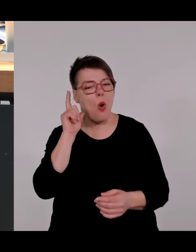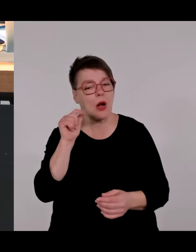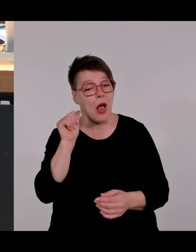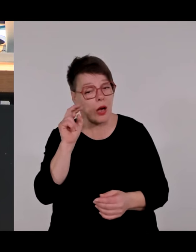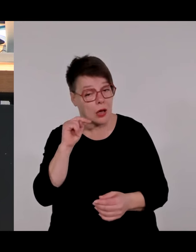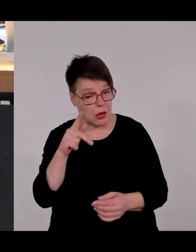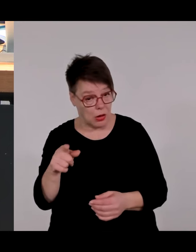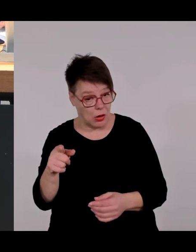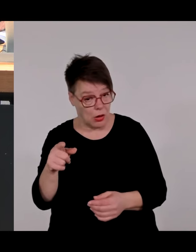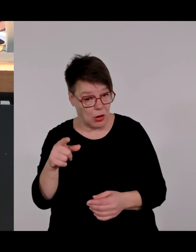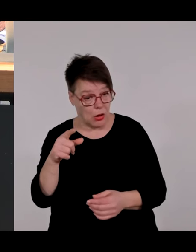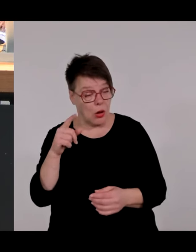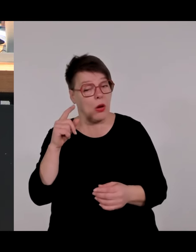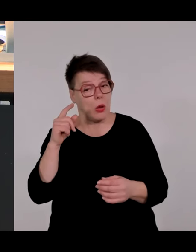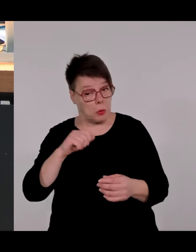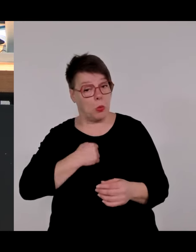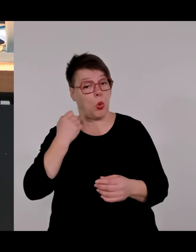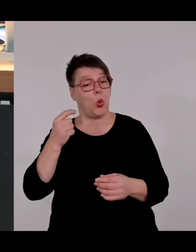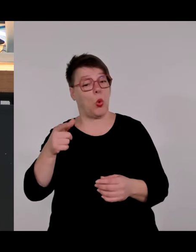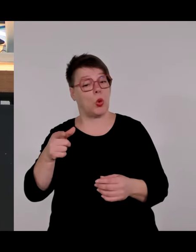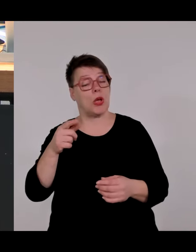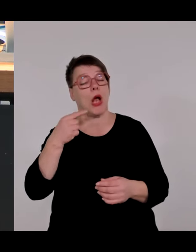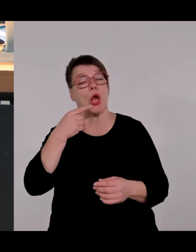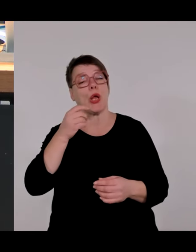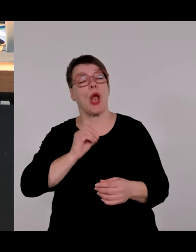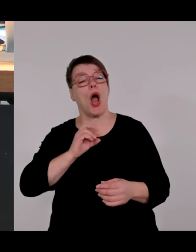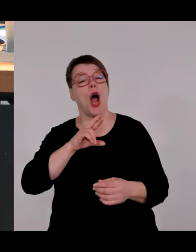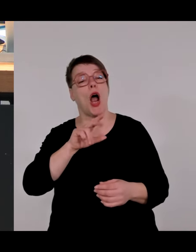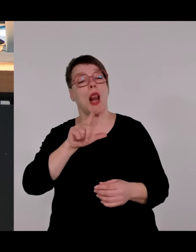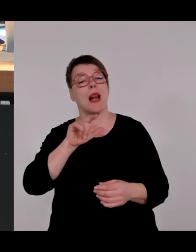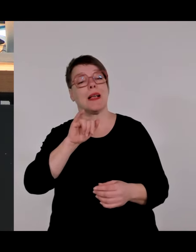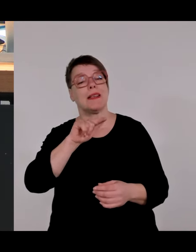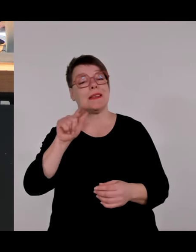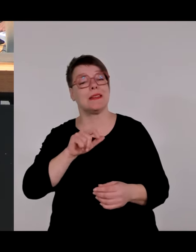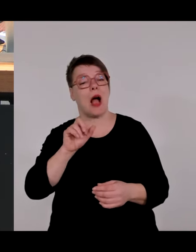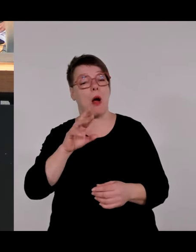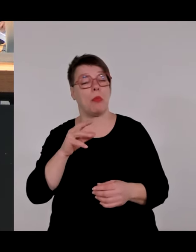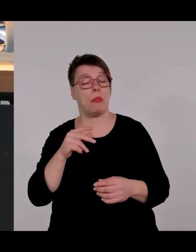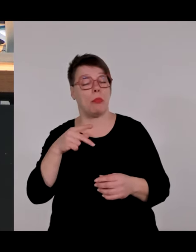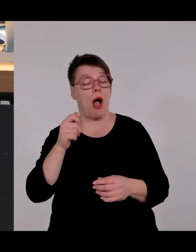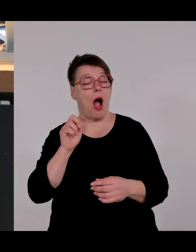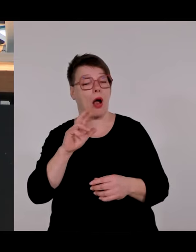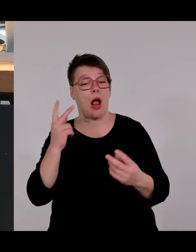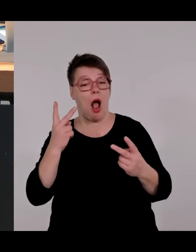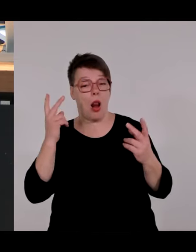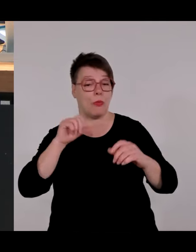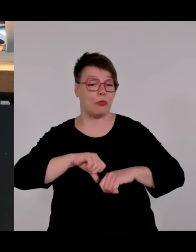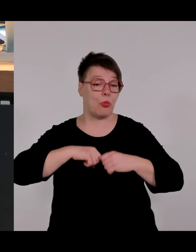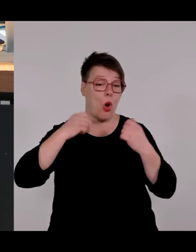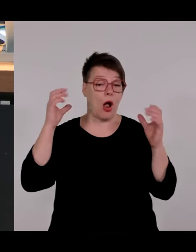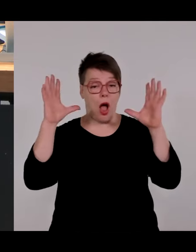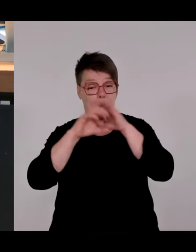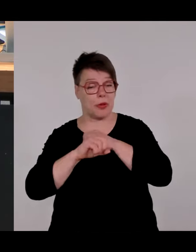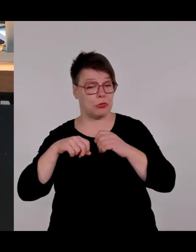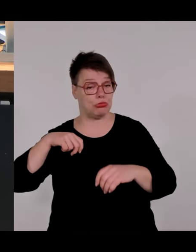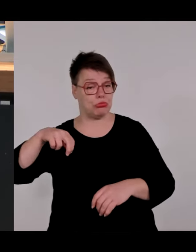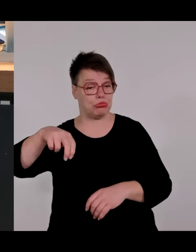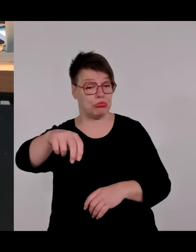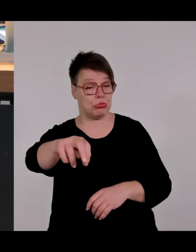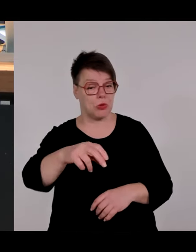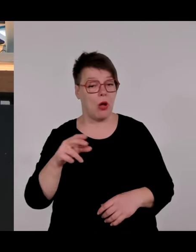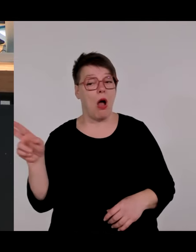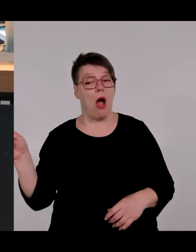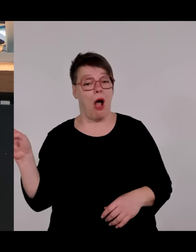sie antwortete, nein, derzeit nicht. Und da habe ich mich schon die Frage gestellt, wie kann es sein, dass